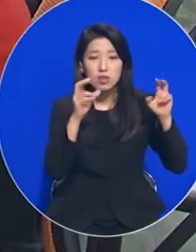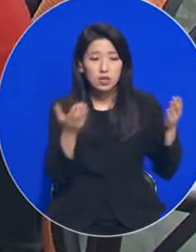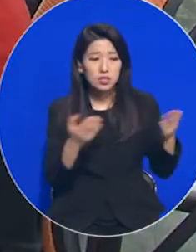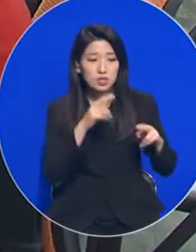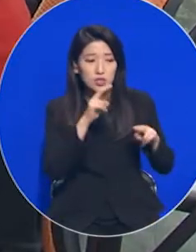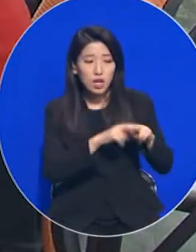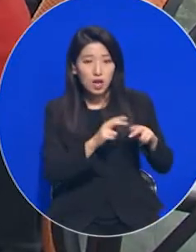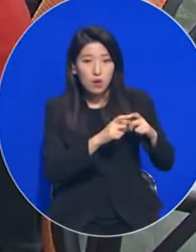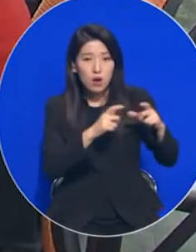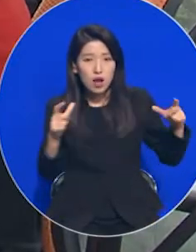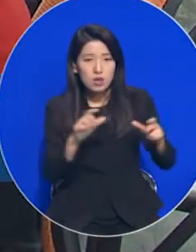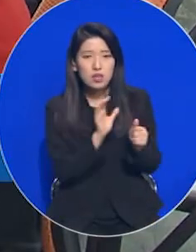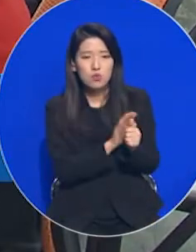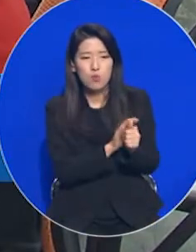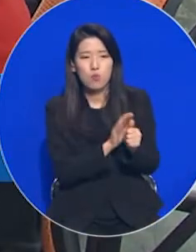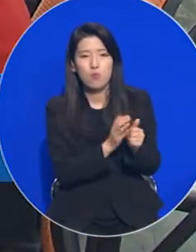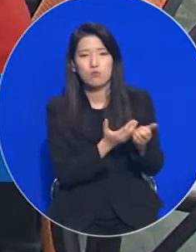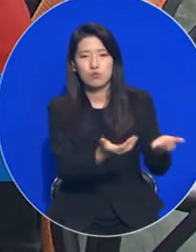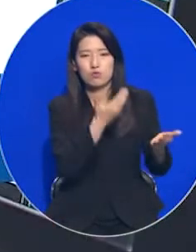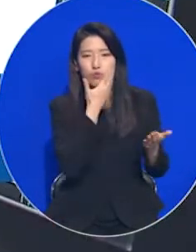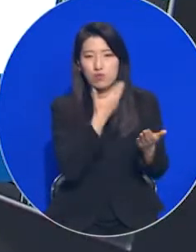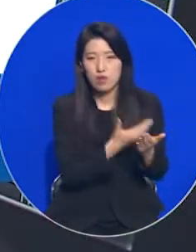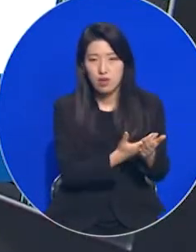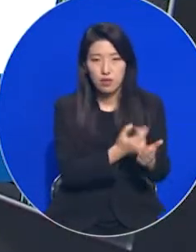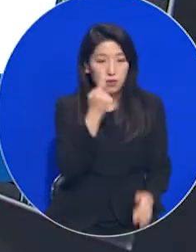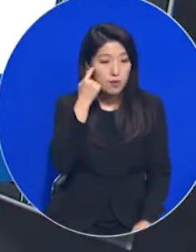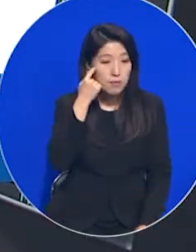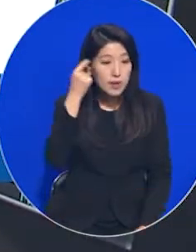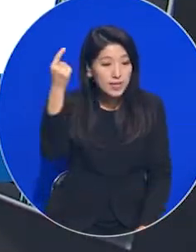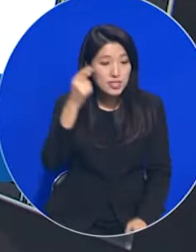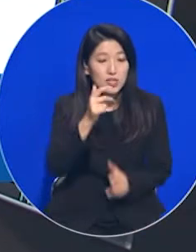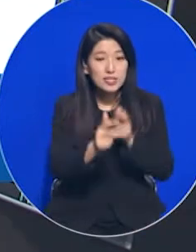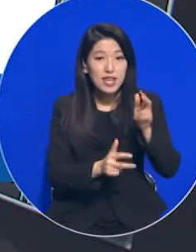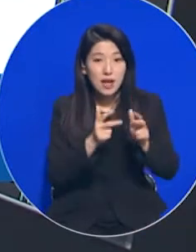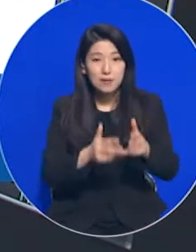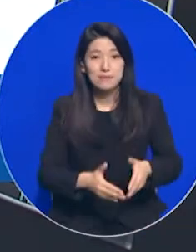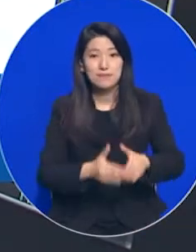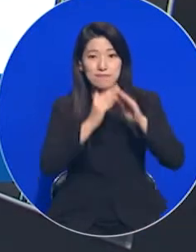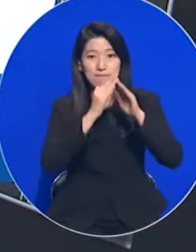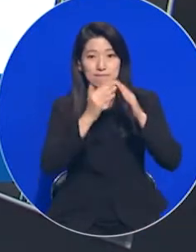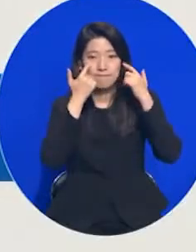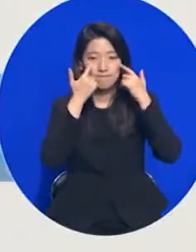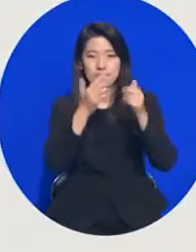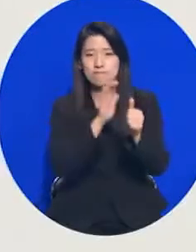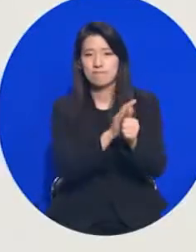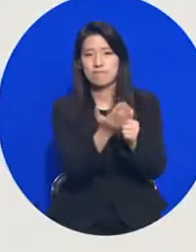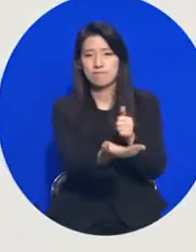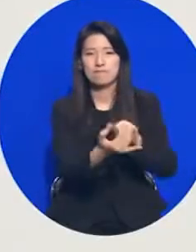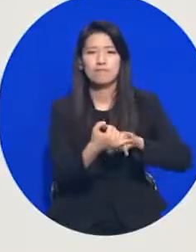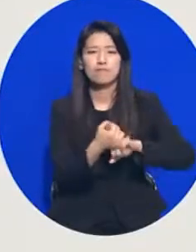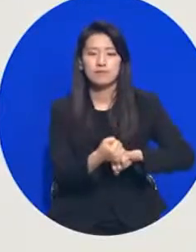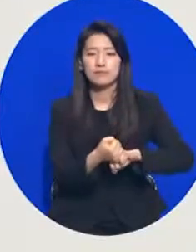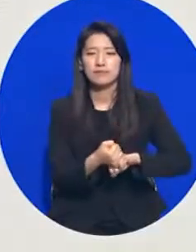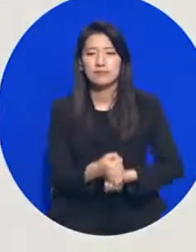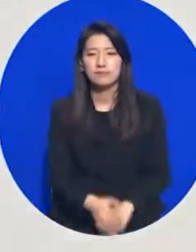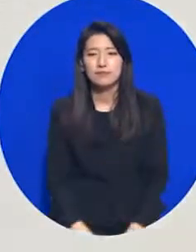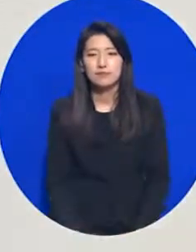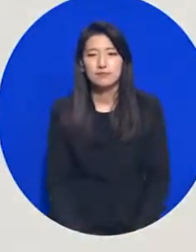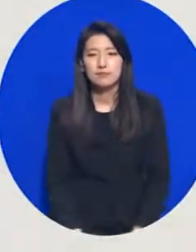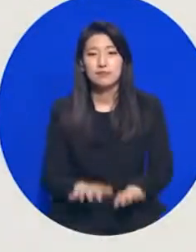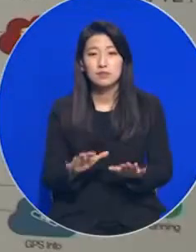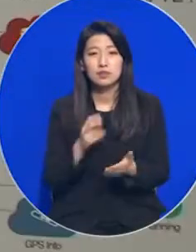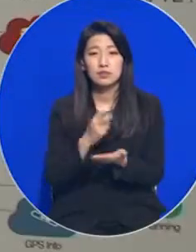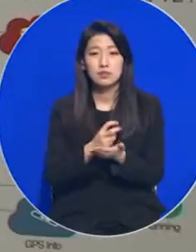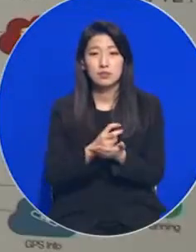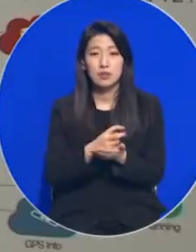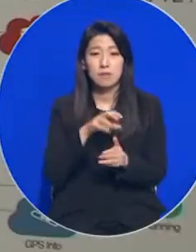확보하는 것이 중요하다며 특히 벤처 창업 활성화에 더욱 박차를 가하겠다고 강조했습니다. 이를 위해 규제 샌드박스